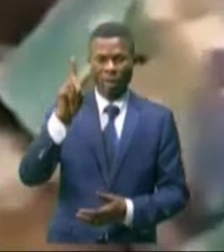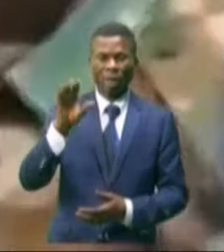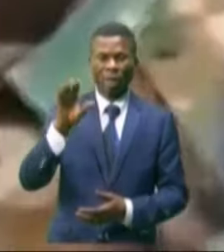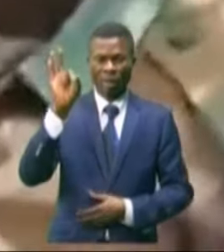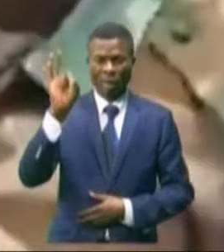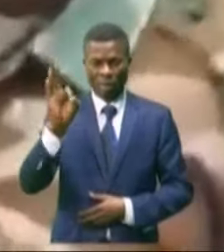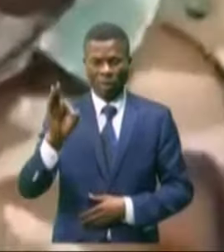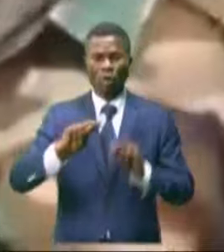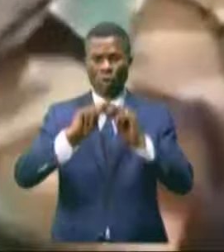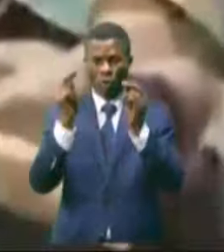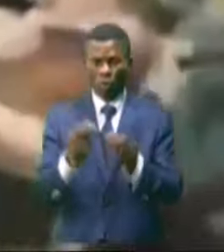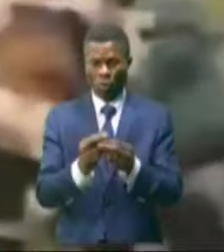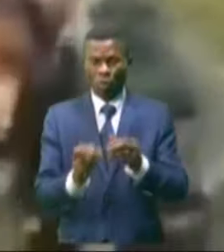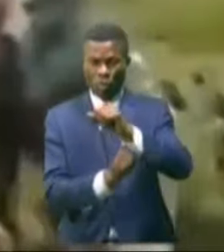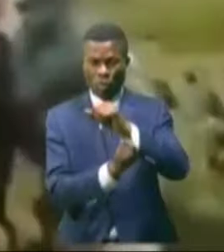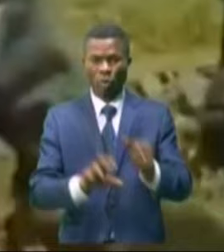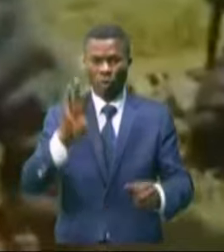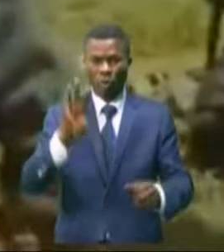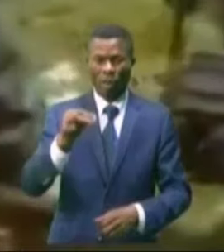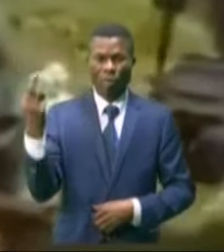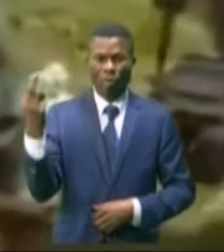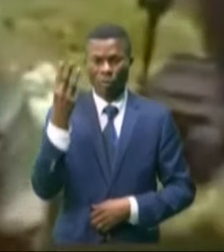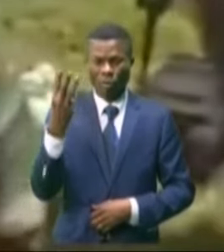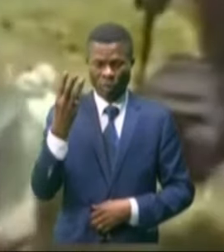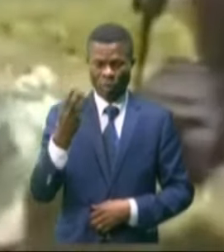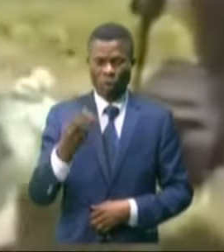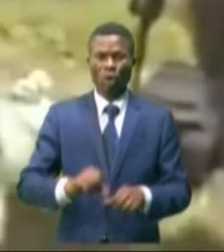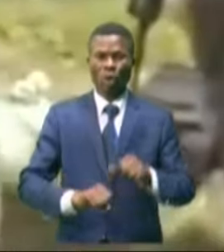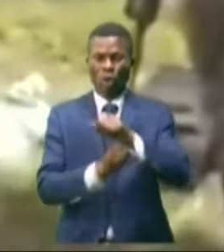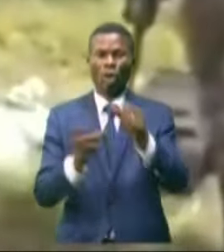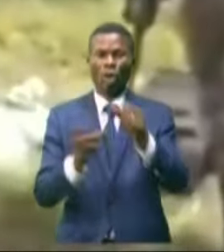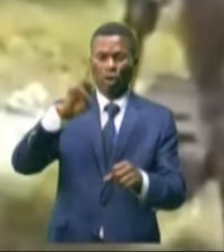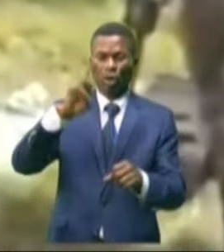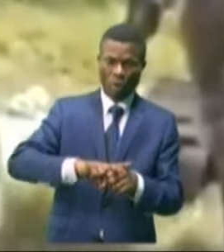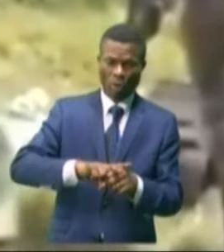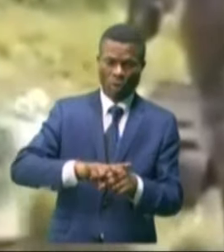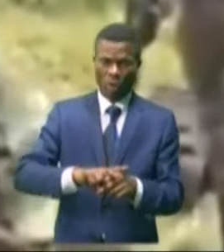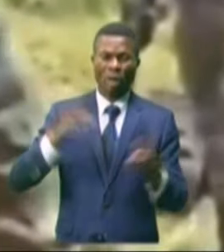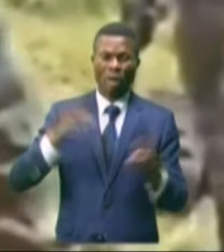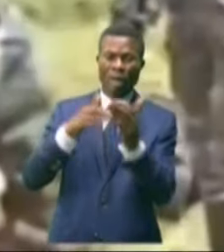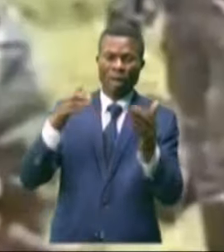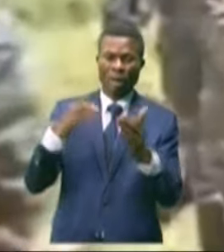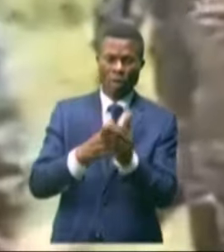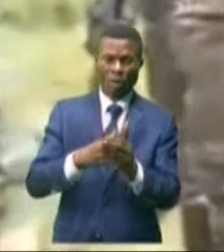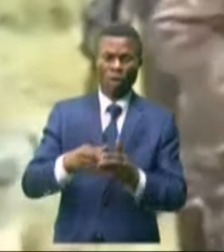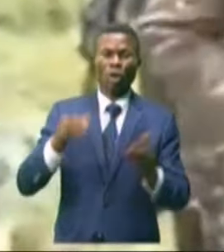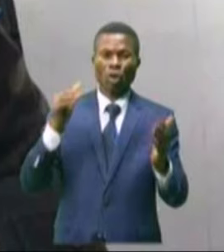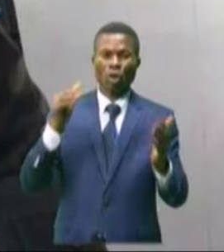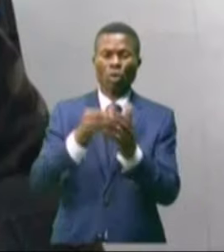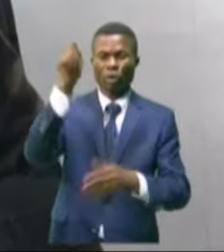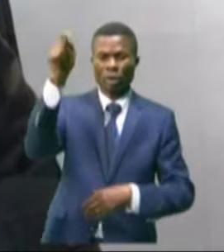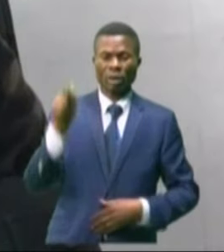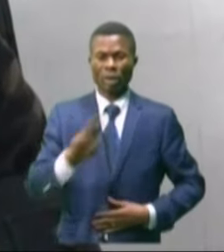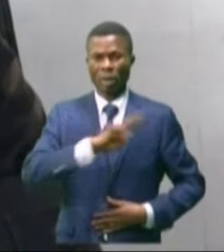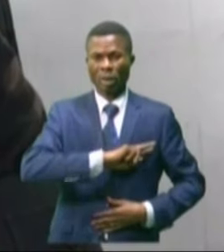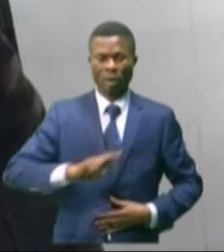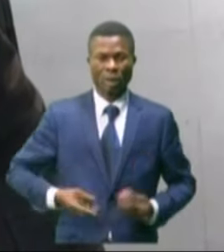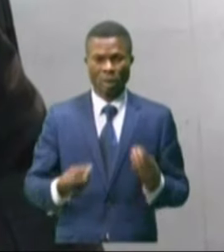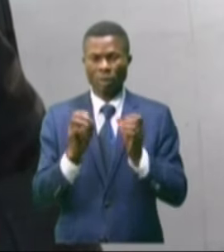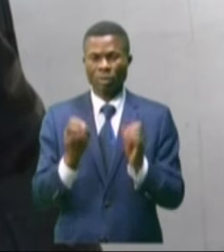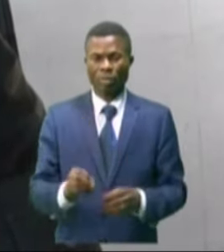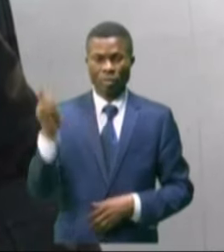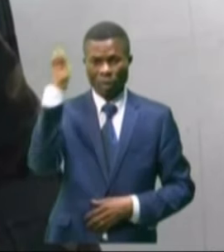supplétifs du M23 ont violé cette disposition en s'attaquant aux positions des FARDC. Les terroristes